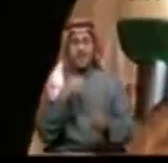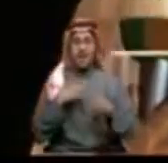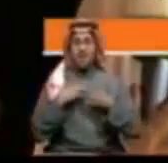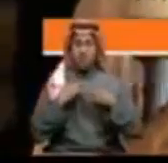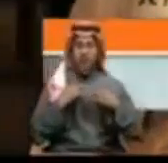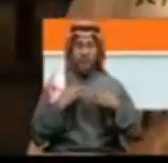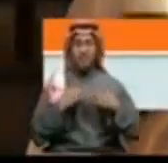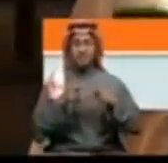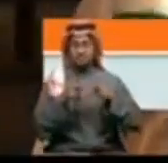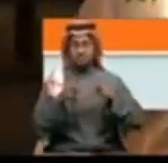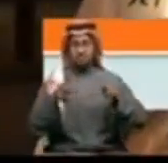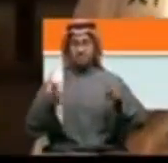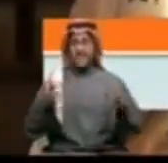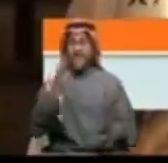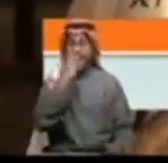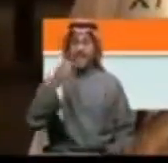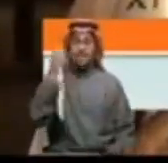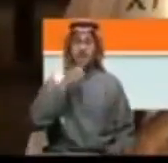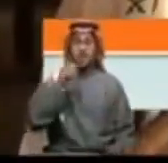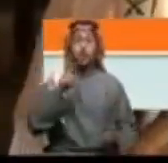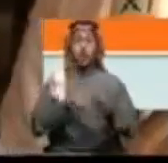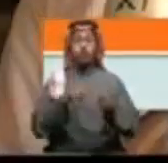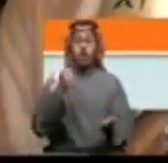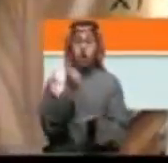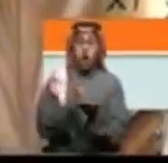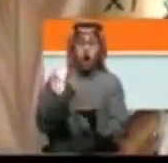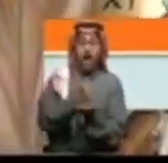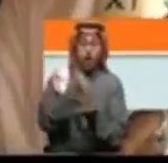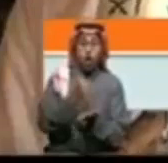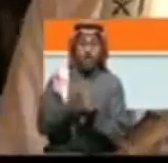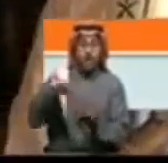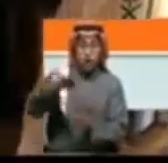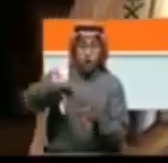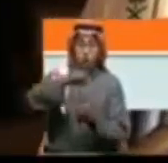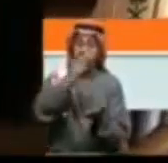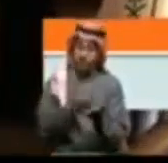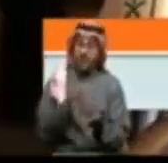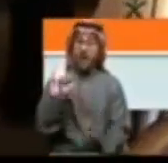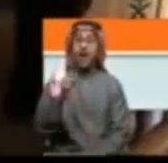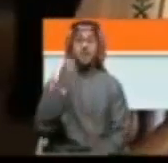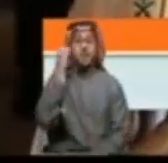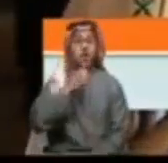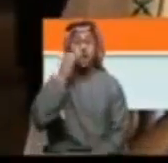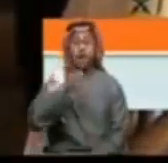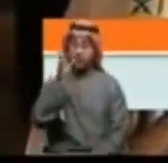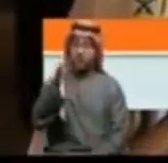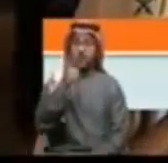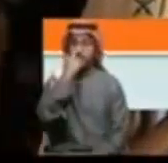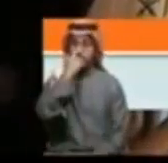الأغراض التراثية. هناك أيضا مكان مخصص للقهوة الشعبية، هناك أيضا فرقة اليويلة الموجودين على المسرح